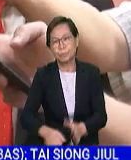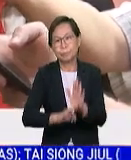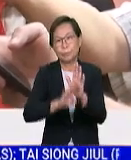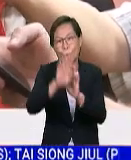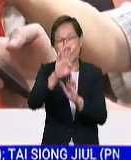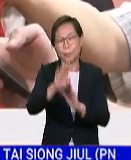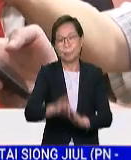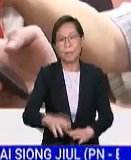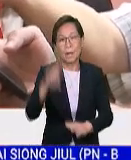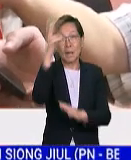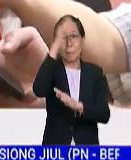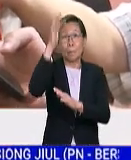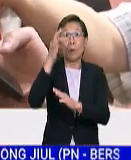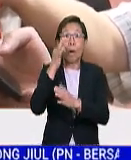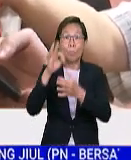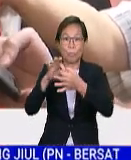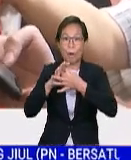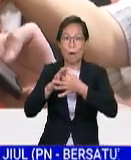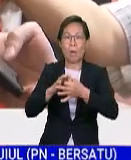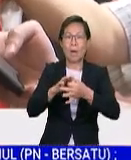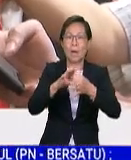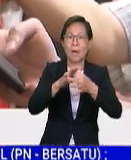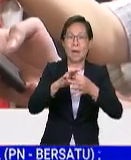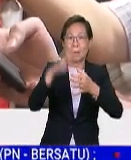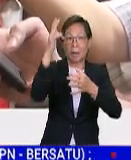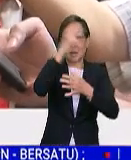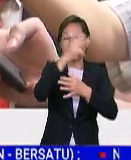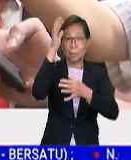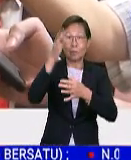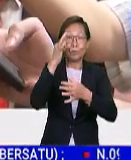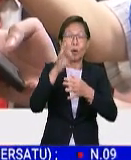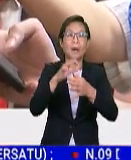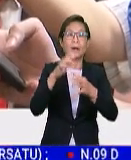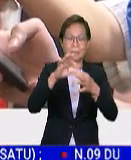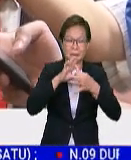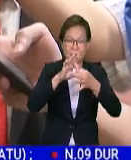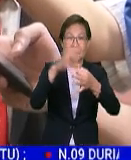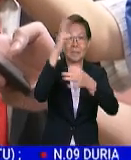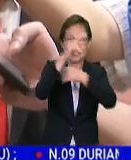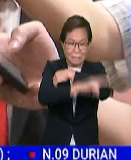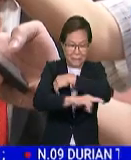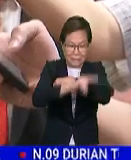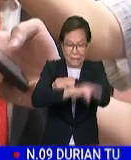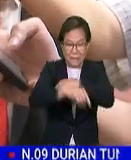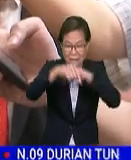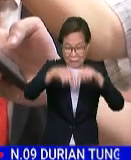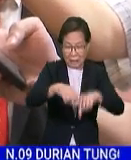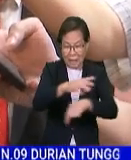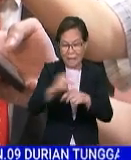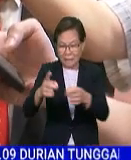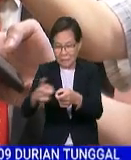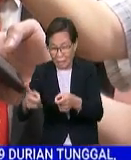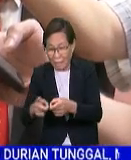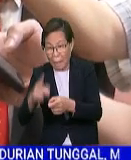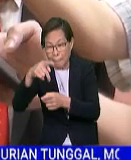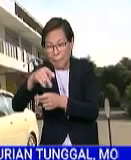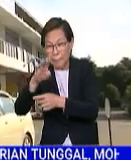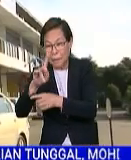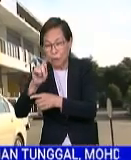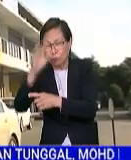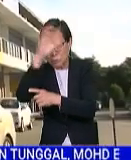kerajaan persekutuan dengan kerjasama kerajaan negeri dan di peringkat daerah untuk mencari satu program